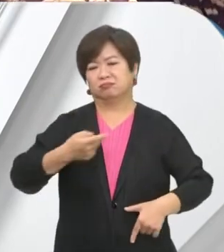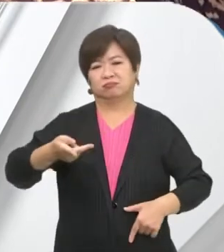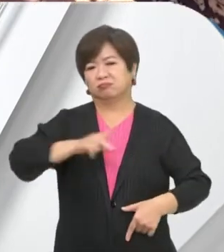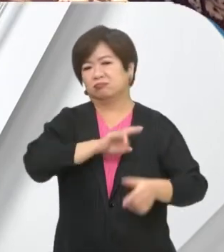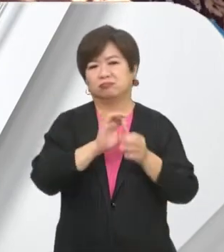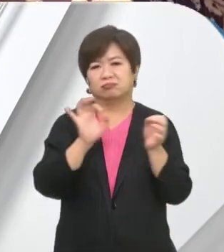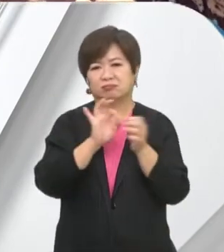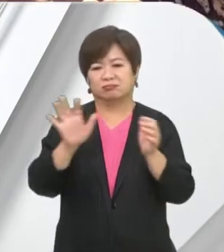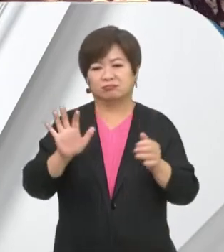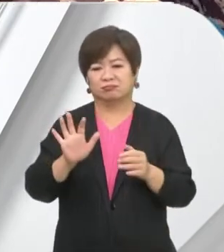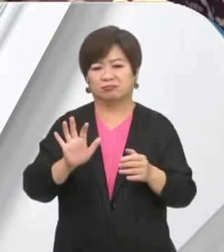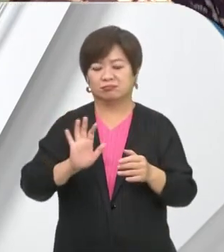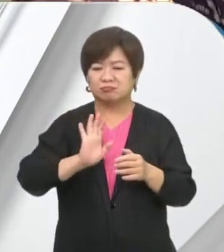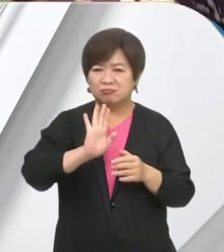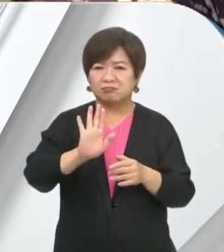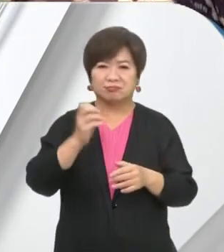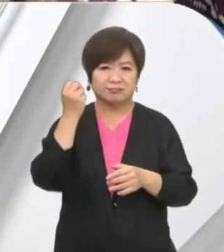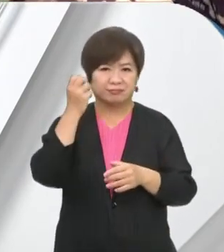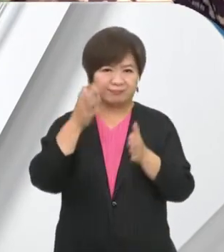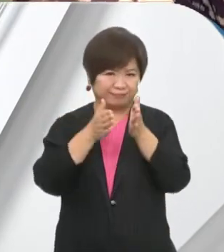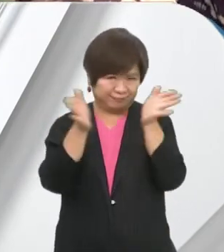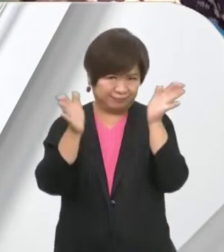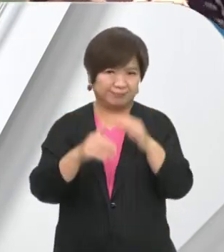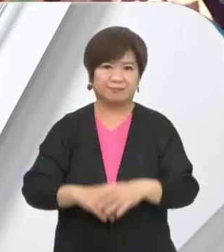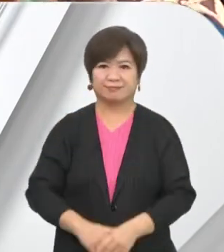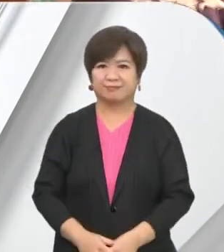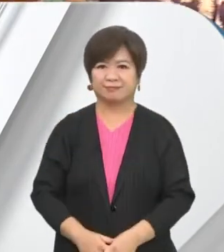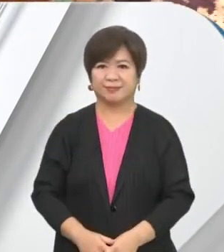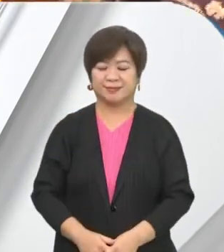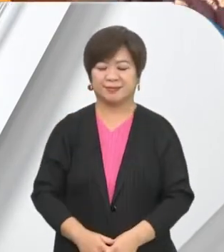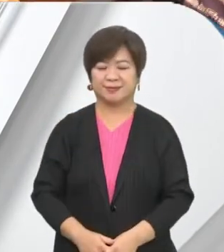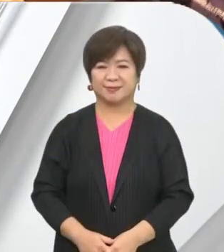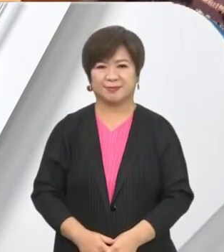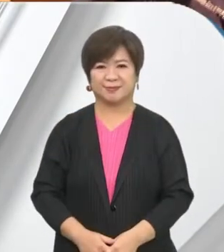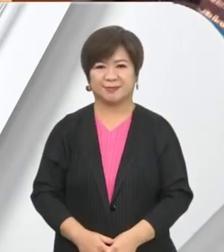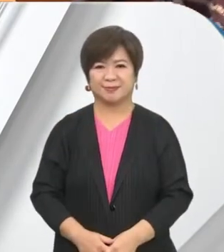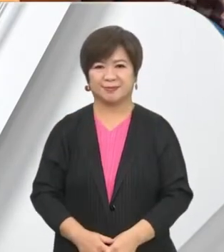场打出新的天下。他的新闻，你把关注的影片特别报道。